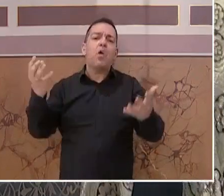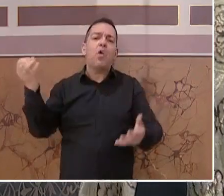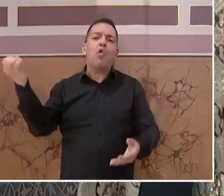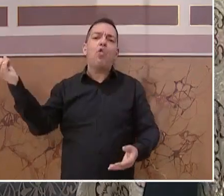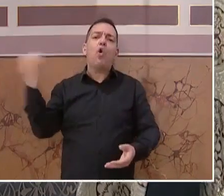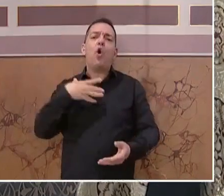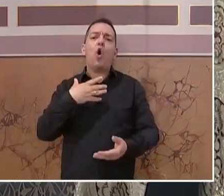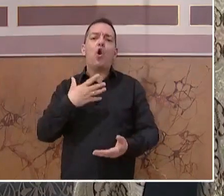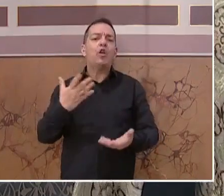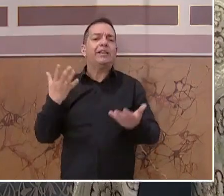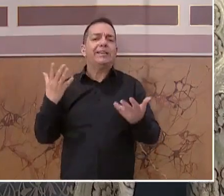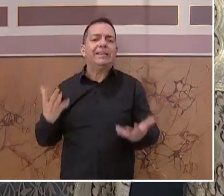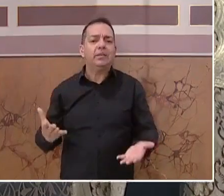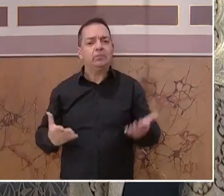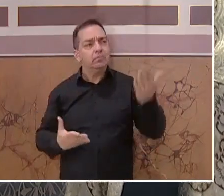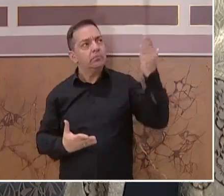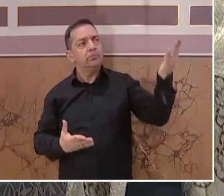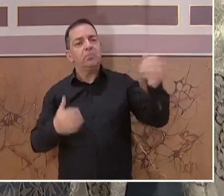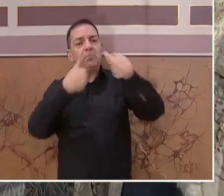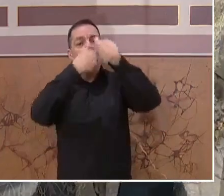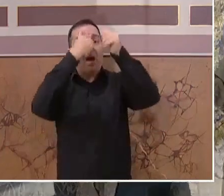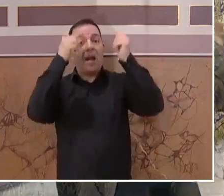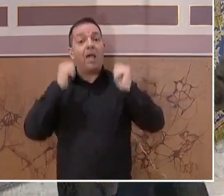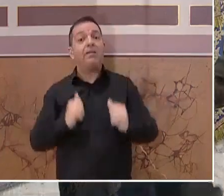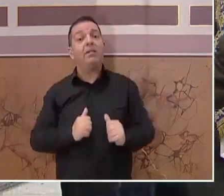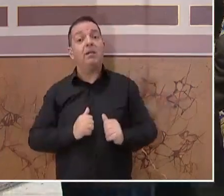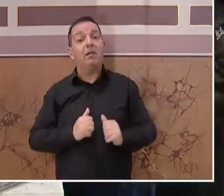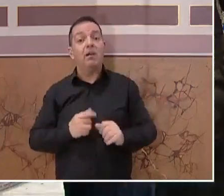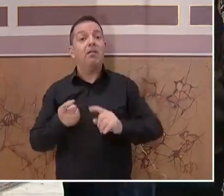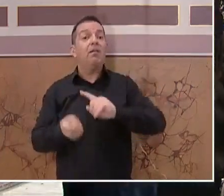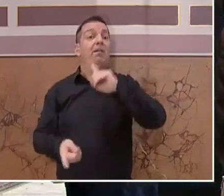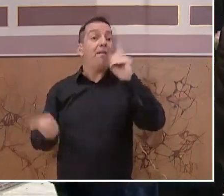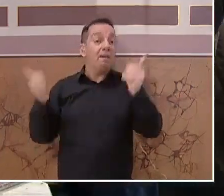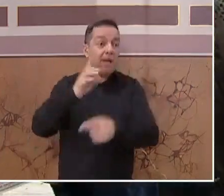το μεγαλύτερο δώρο του ανθρώπου προς τον Θεό,